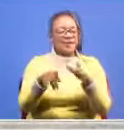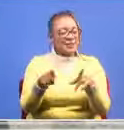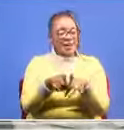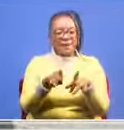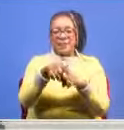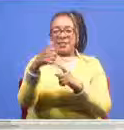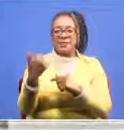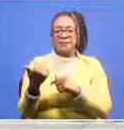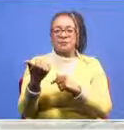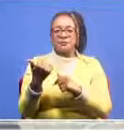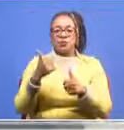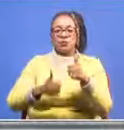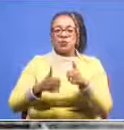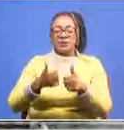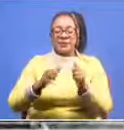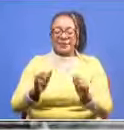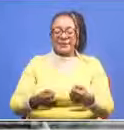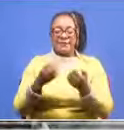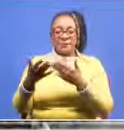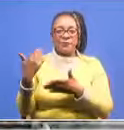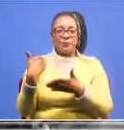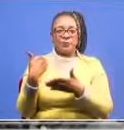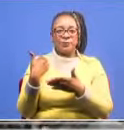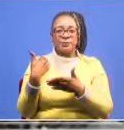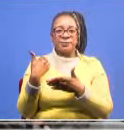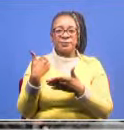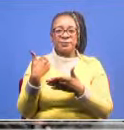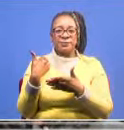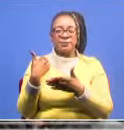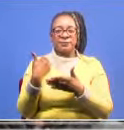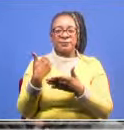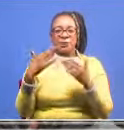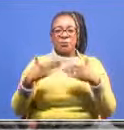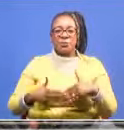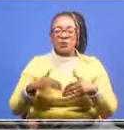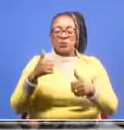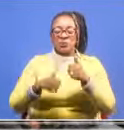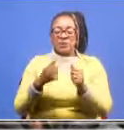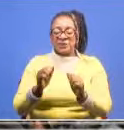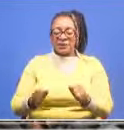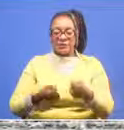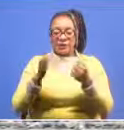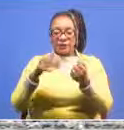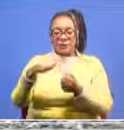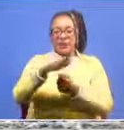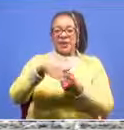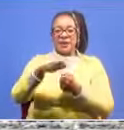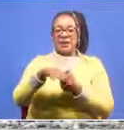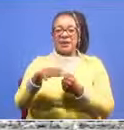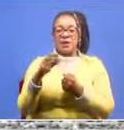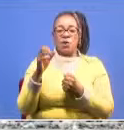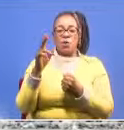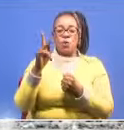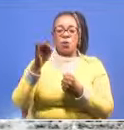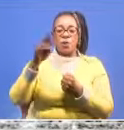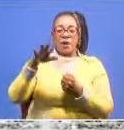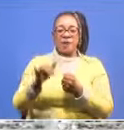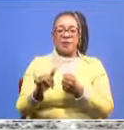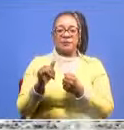mingine iliyokolewa awali. Mwili uliokolewa kutoka eneo la taka la Kware,